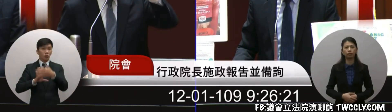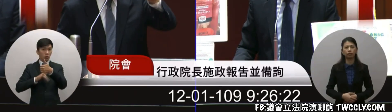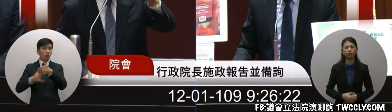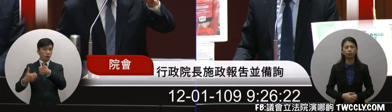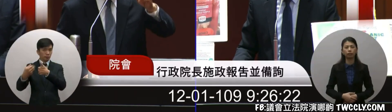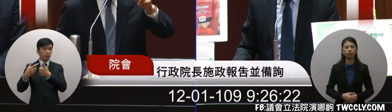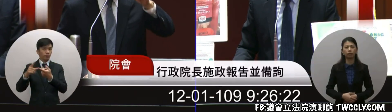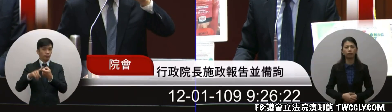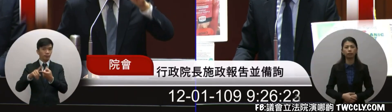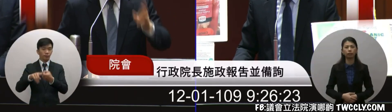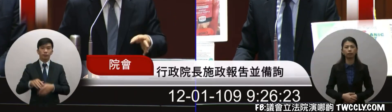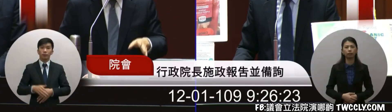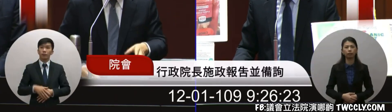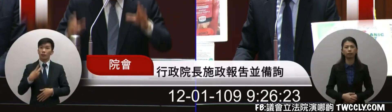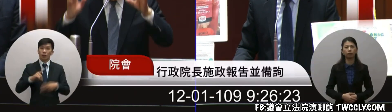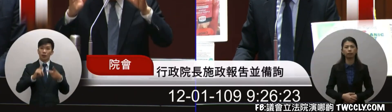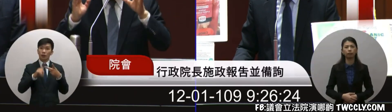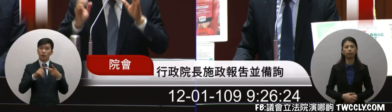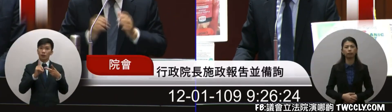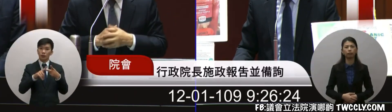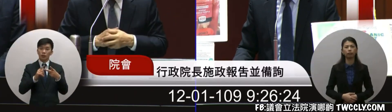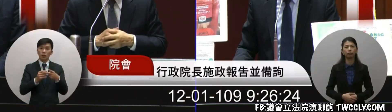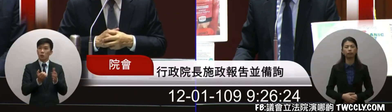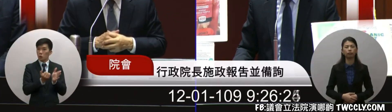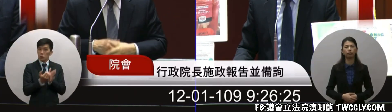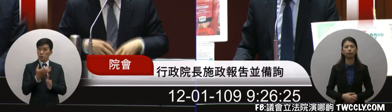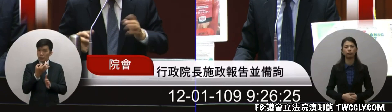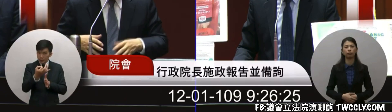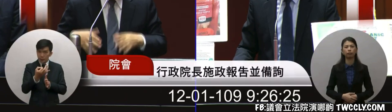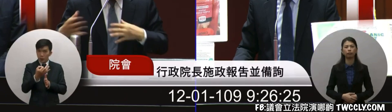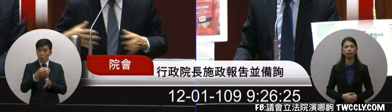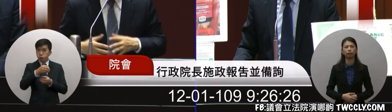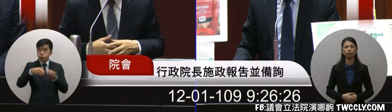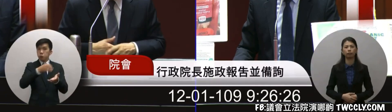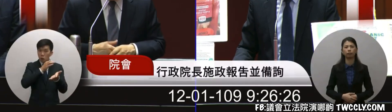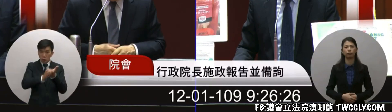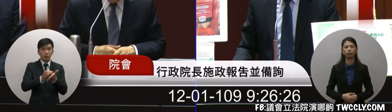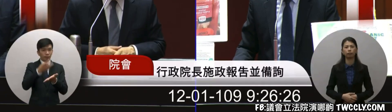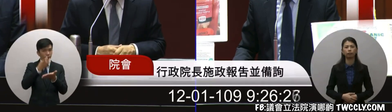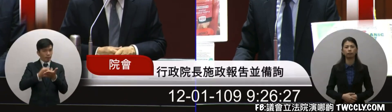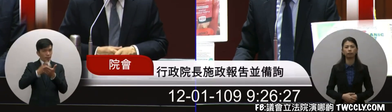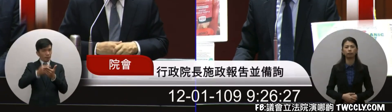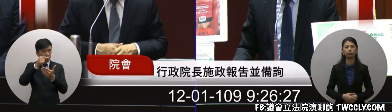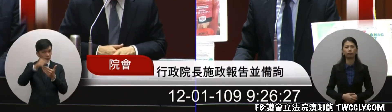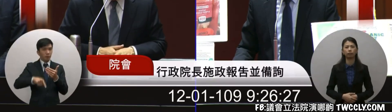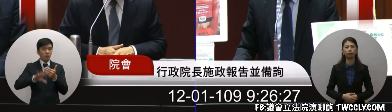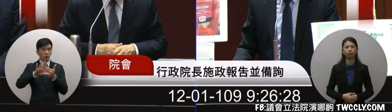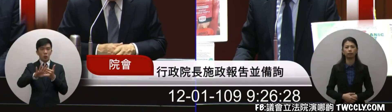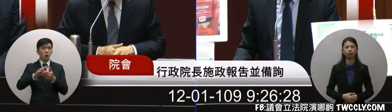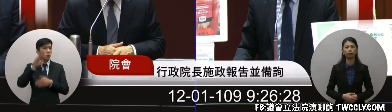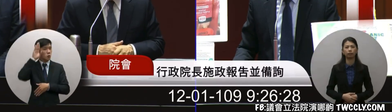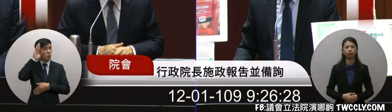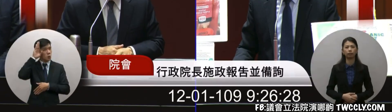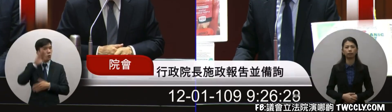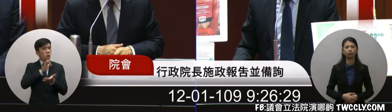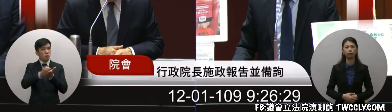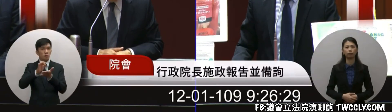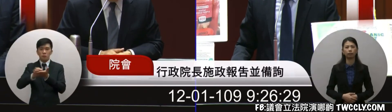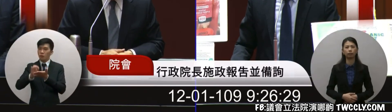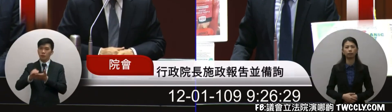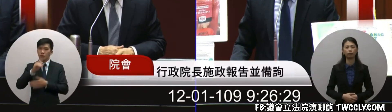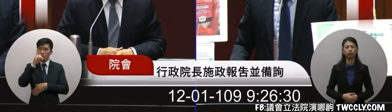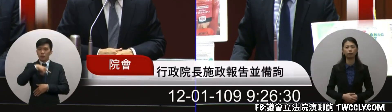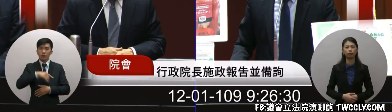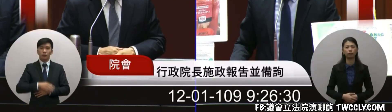我们的预备金运用有很严谨的规定，这也不是想用就能用的，所以我们会遵守这个来